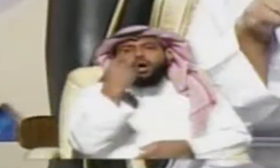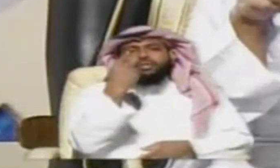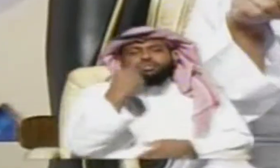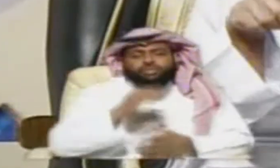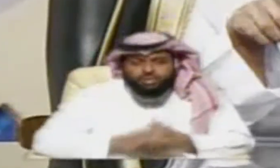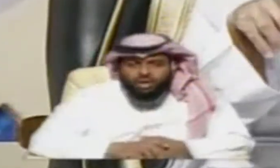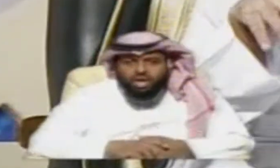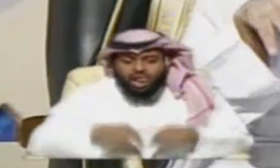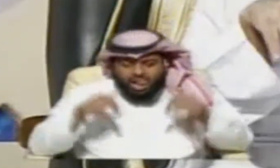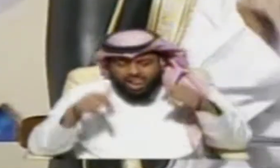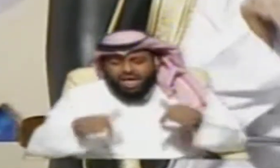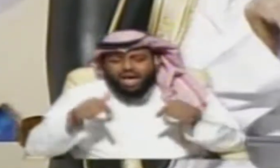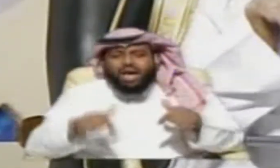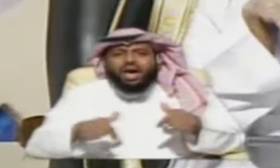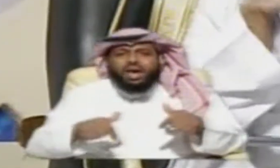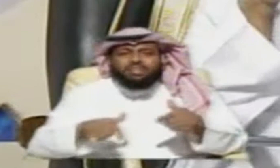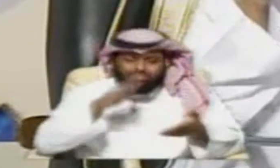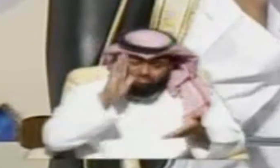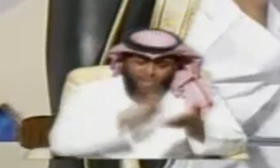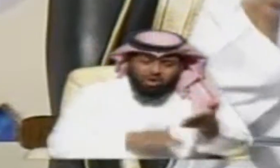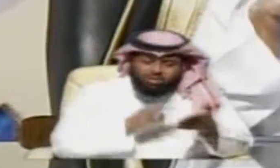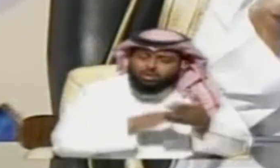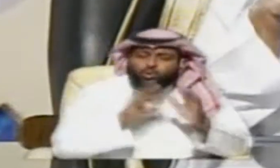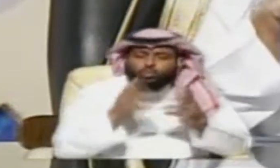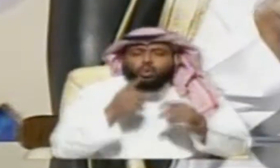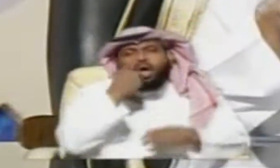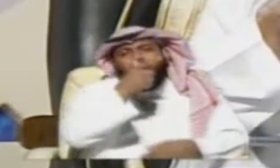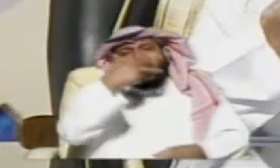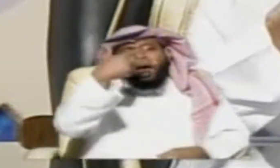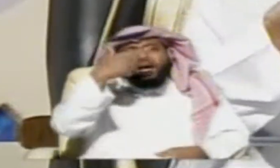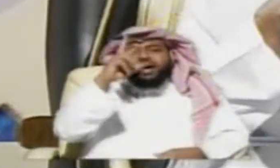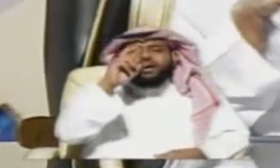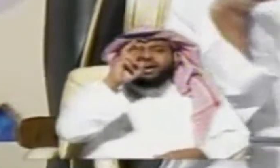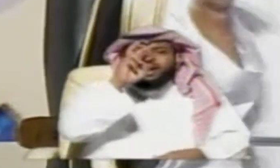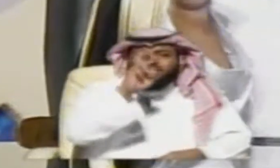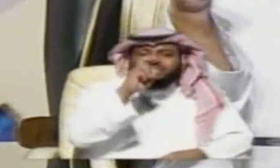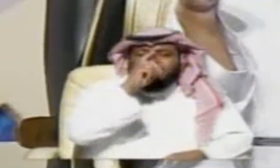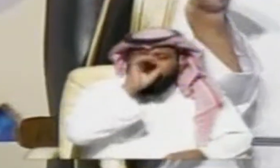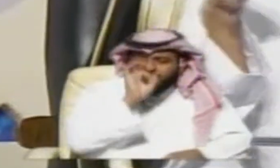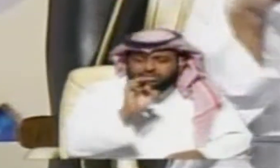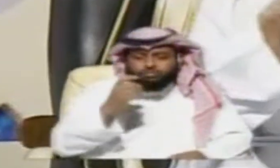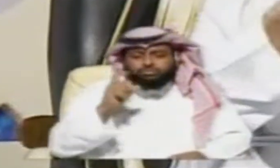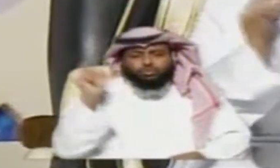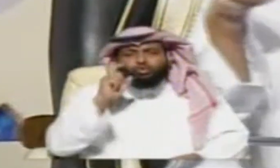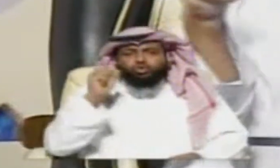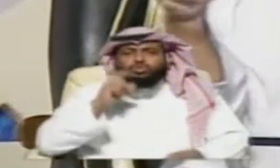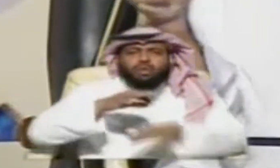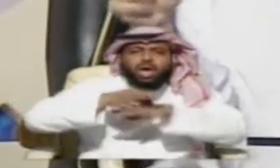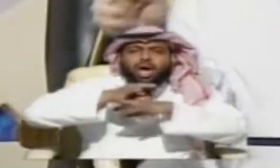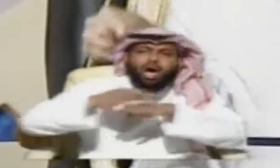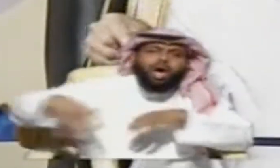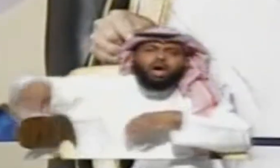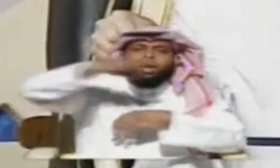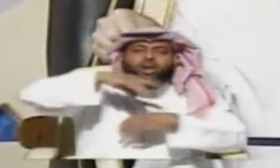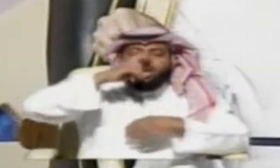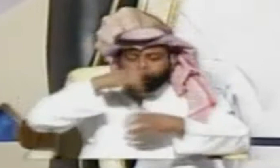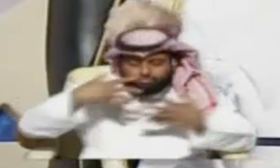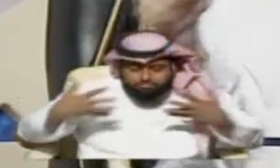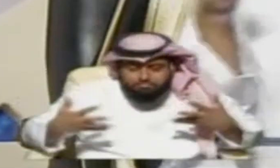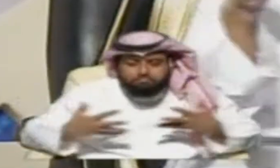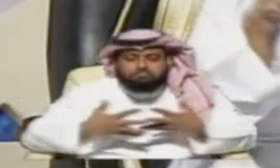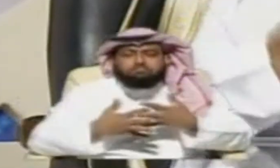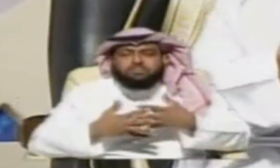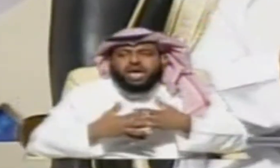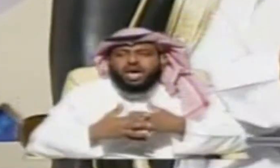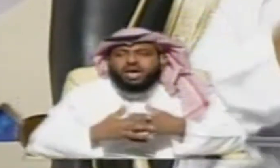ولا أشد من هذا الجرح الغائر الذي عمقه في التاريخ لعشرات السنوات